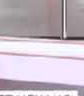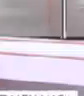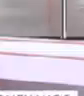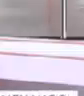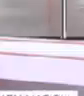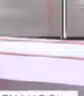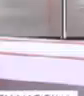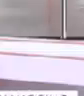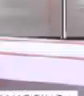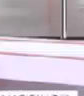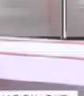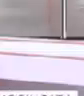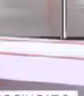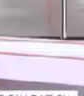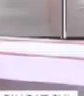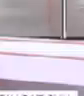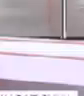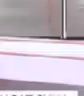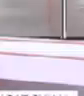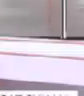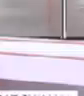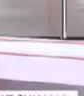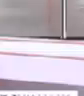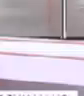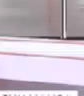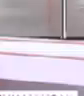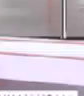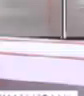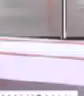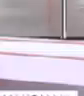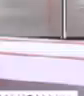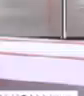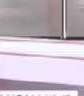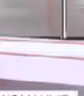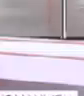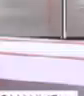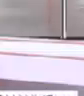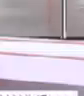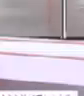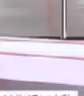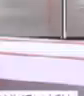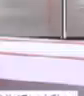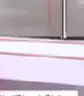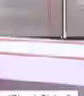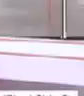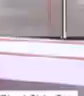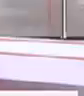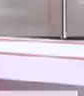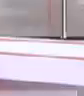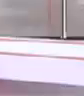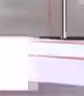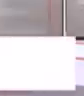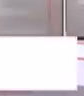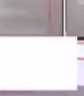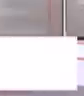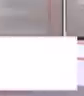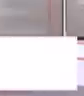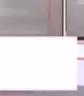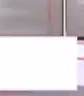Melalui pesanan khidmat masyarakat itu menutup Nasional 8 edisi Isnin 10 Disember. Terima kasih atas kesetiaan anda.